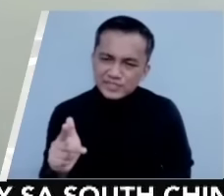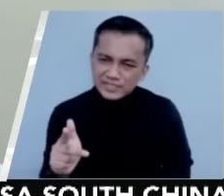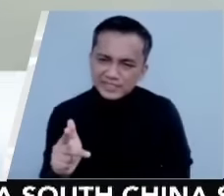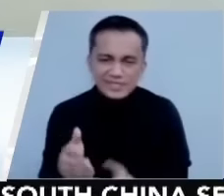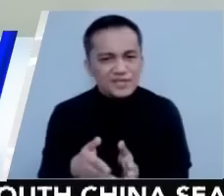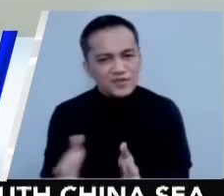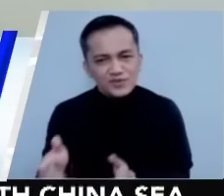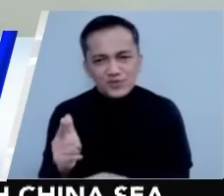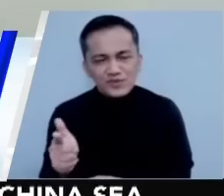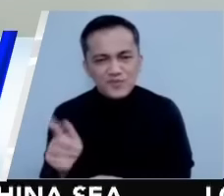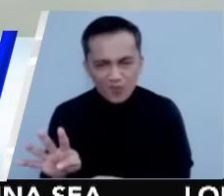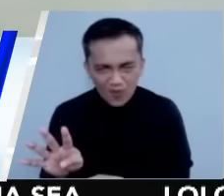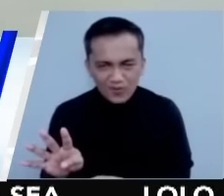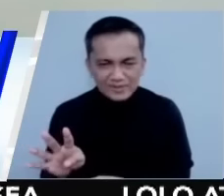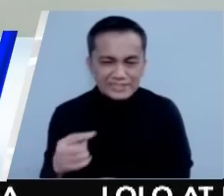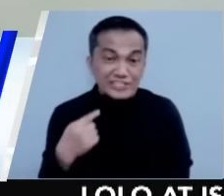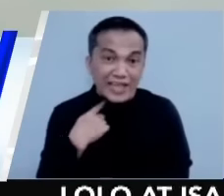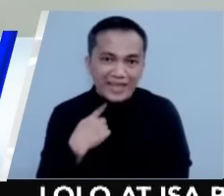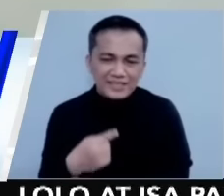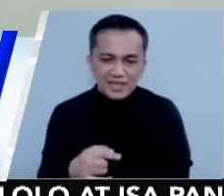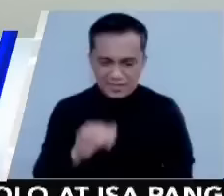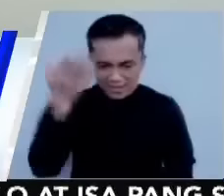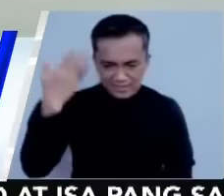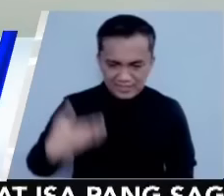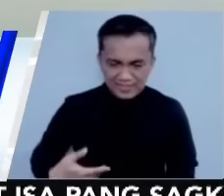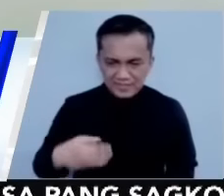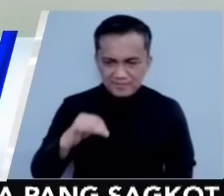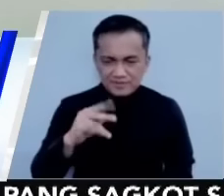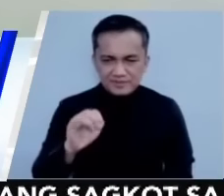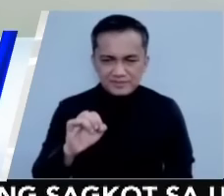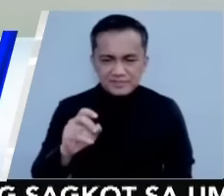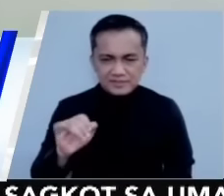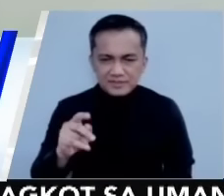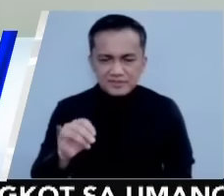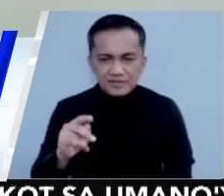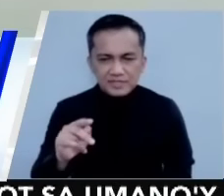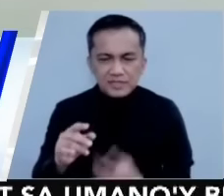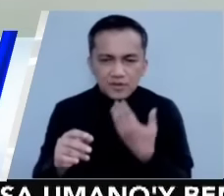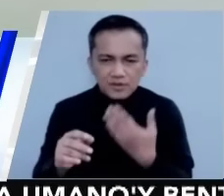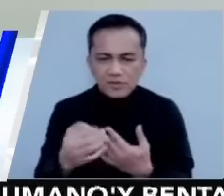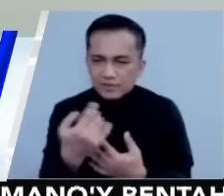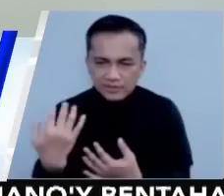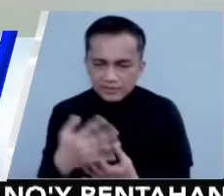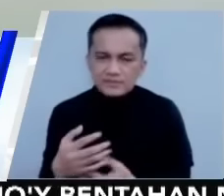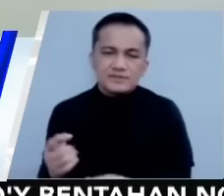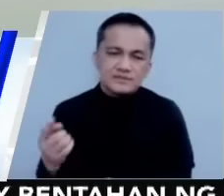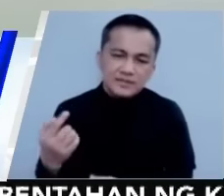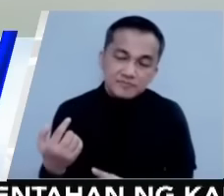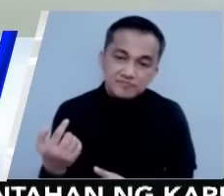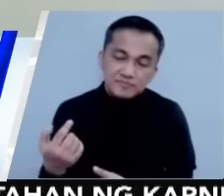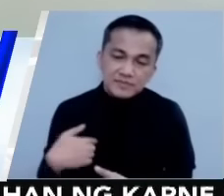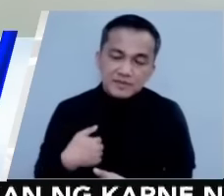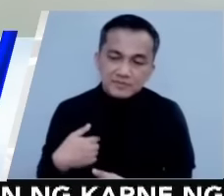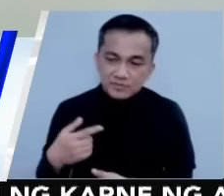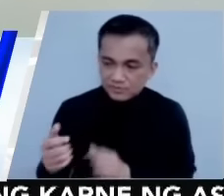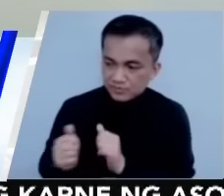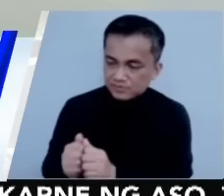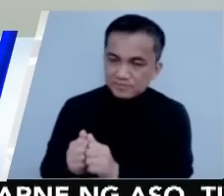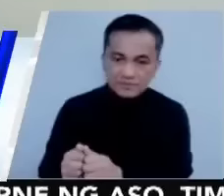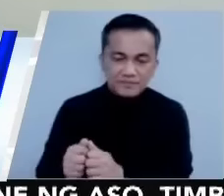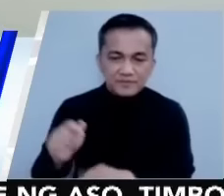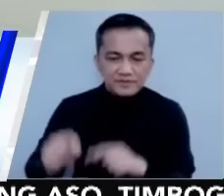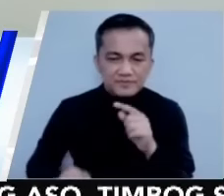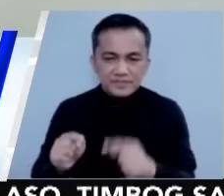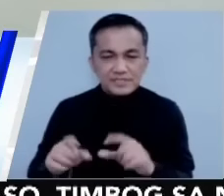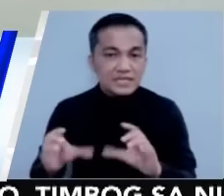2023-2024. I am Maverick Sars Manang of Hawaii, and on behalf of my friends and